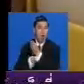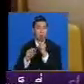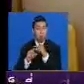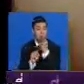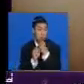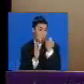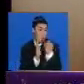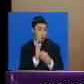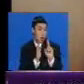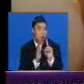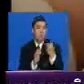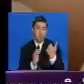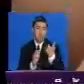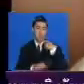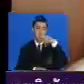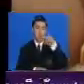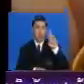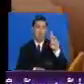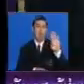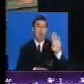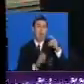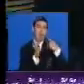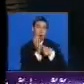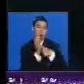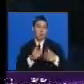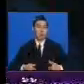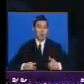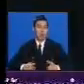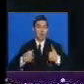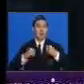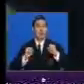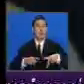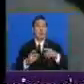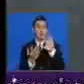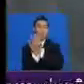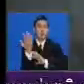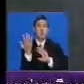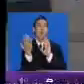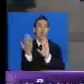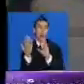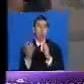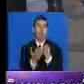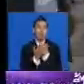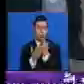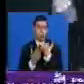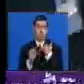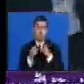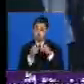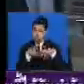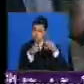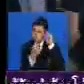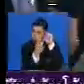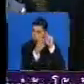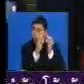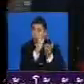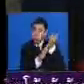จะมีพระราชบัญญัติประกันสุขภาพแห่งชาติรองรับความเสียหายที่เกิดขึ้นหากการดำเนินการเป็นไปตามคาดขององค์การเภสัชกรรมจะผลิตวั